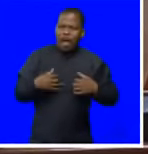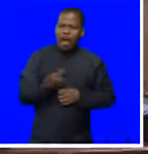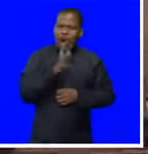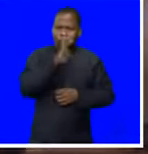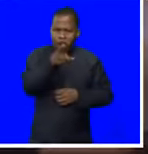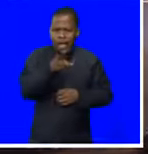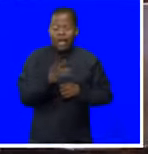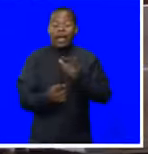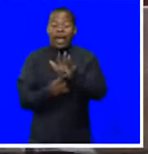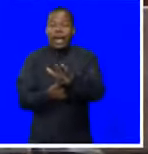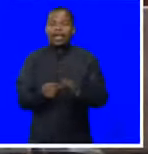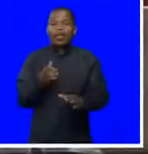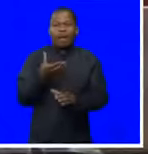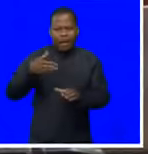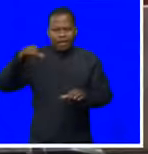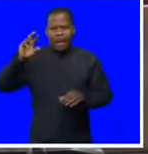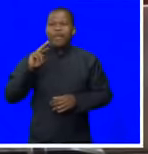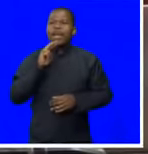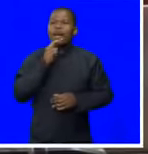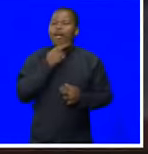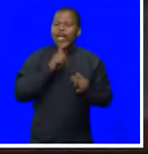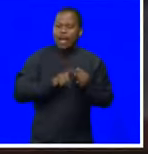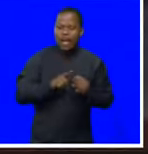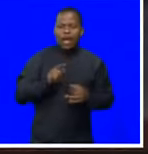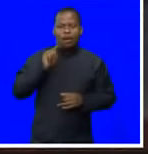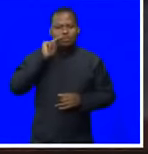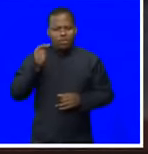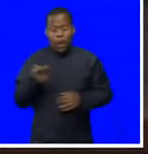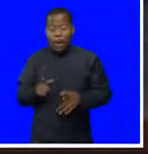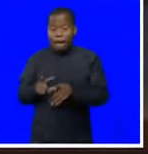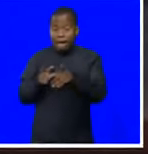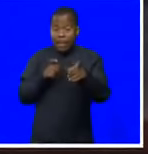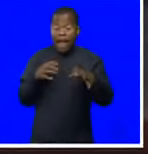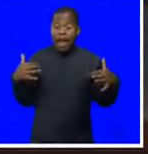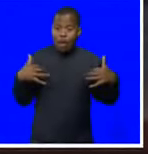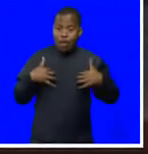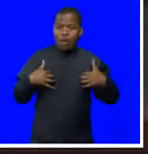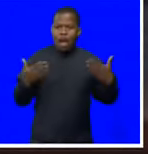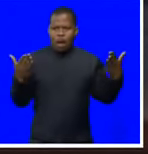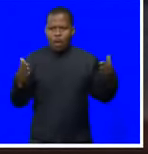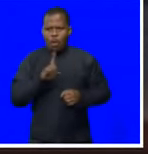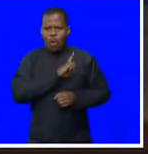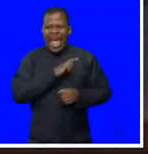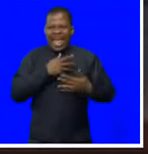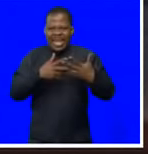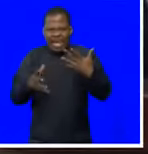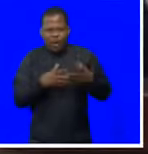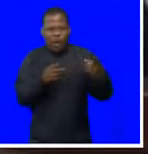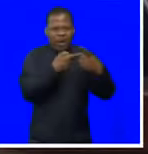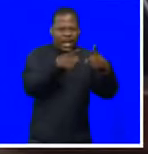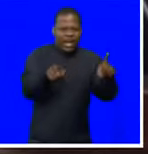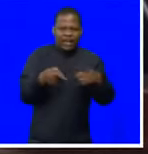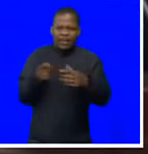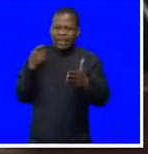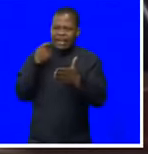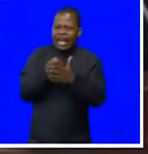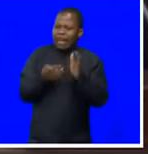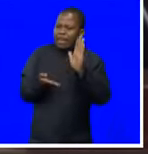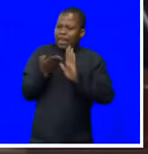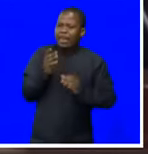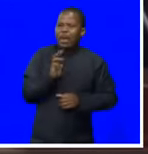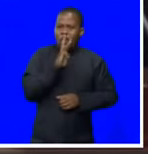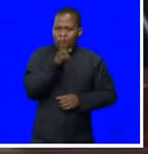kulwa lokuchubekaka emkhathini welive leRussia neUkraine ikakhulukati kukhula ngalokwecile kwentsengo yetimbo nekweswela